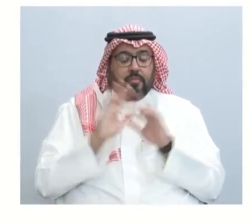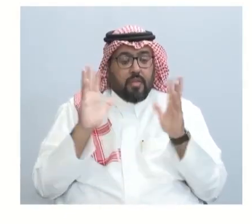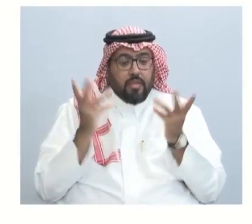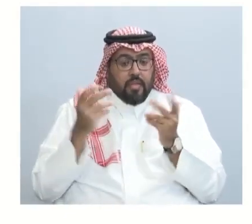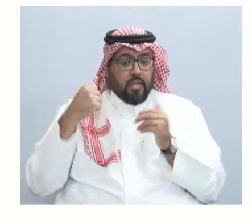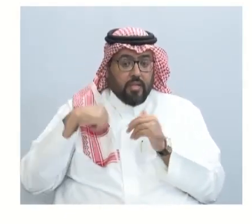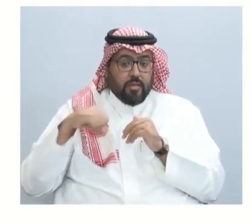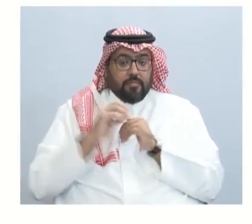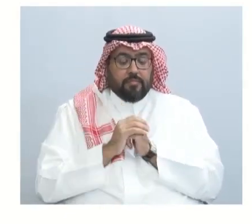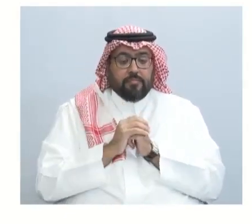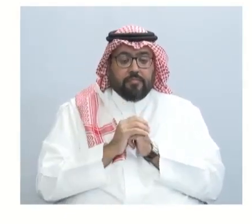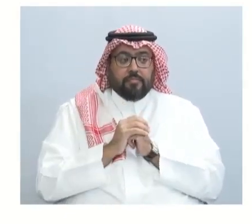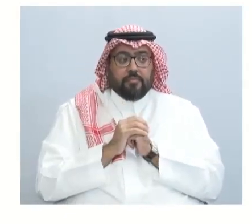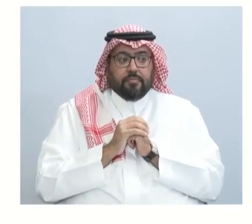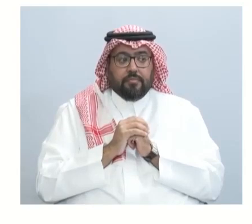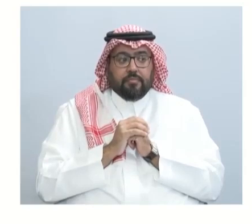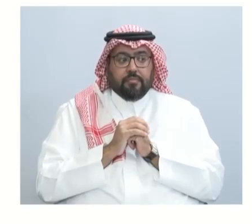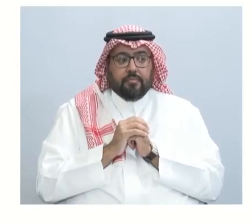الطالب وعزيزتي الطالب